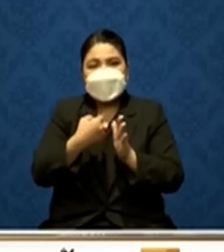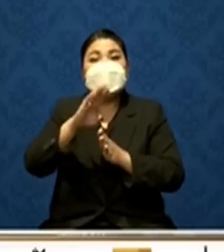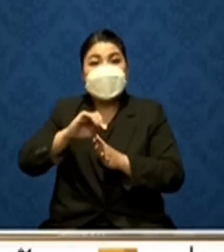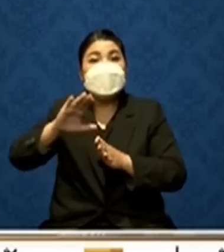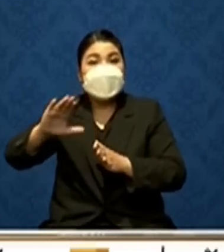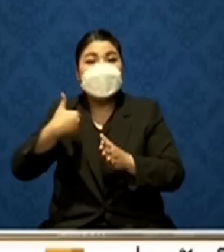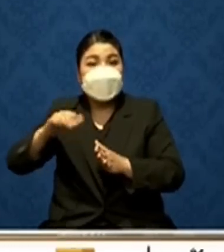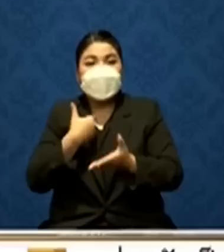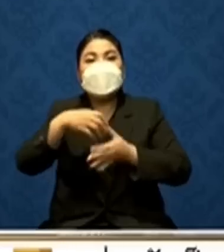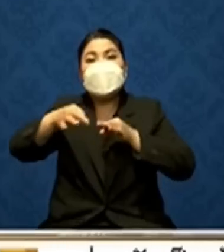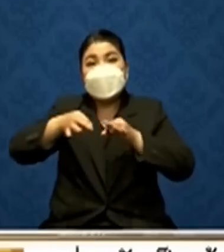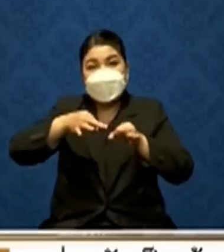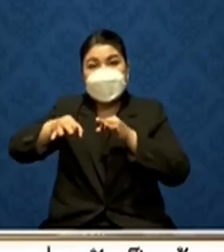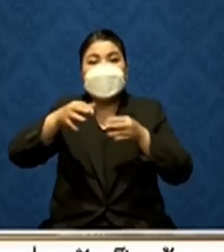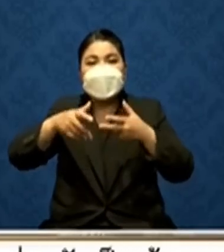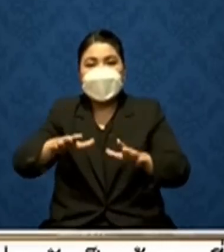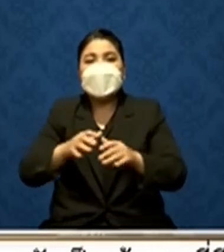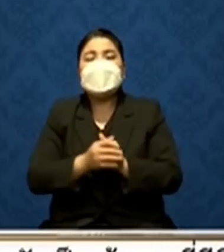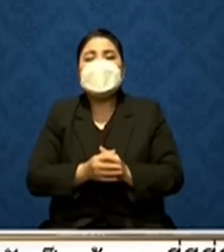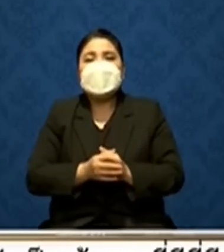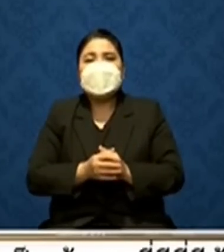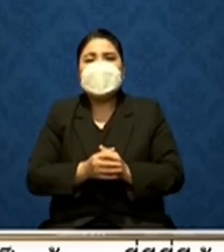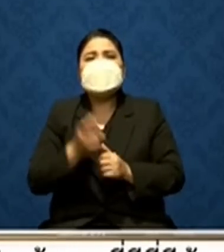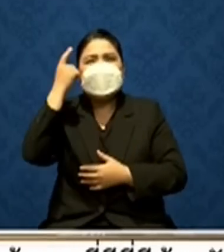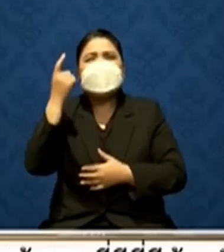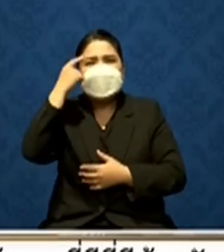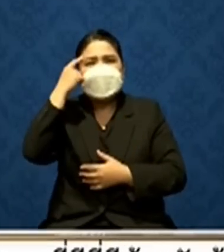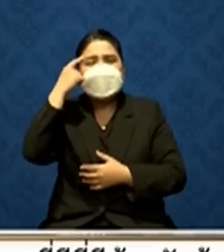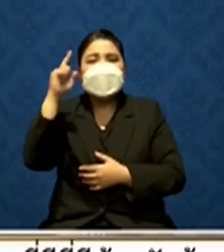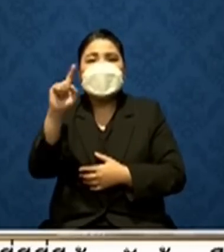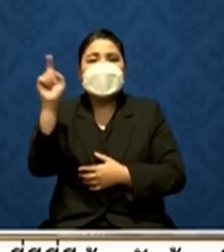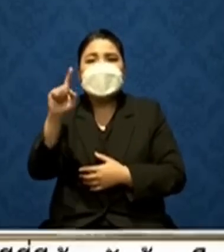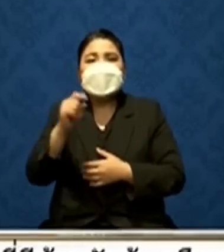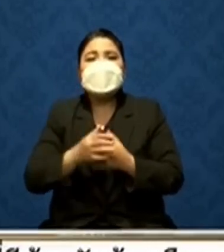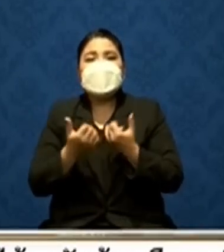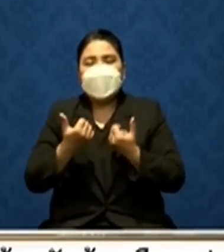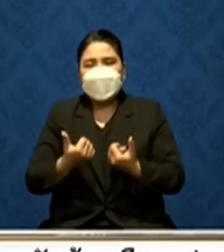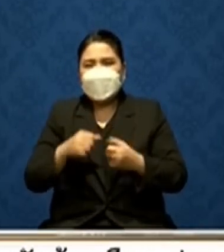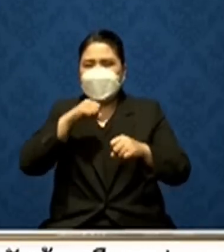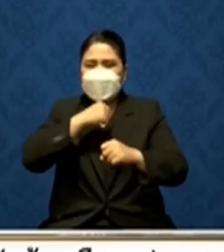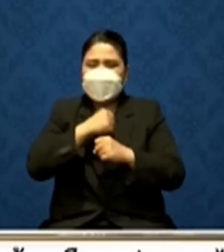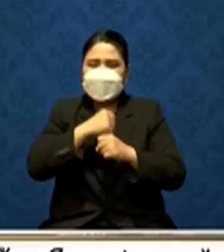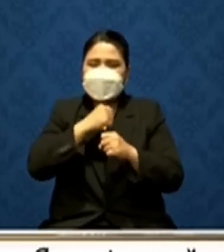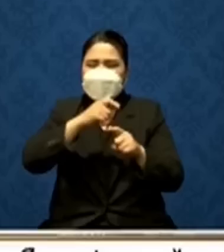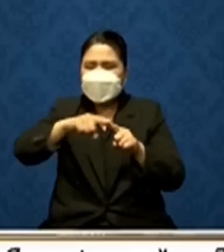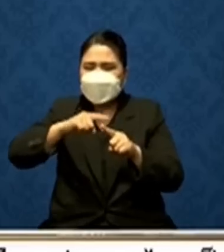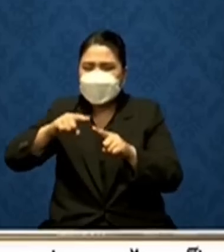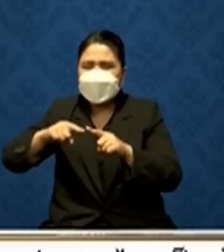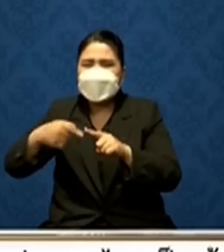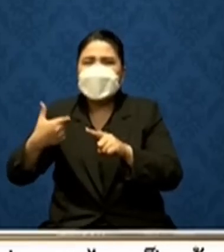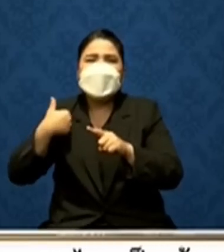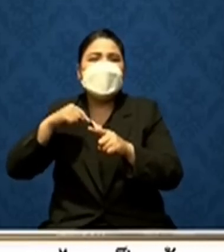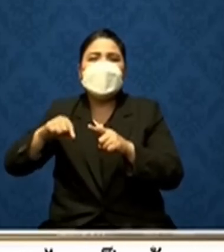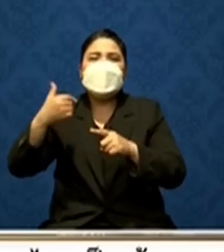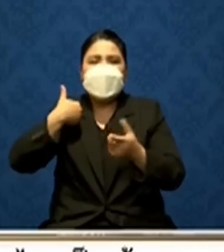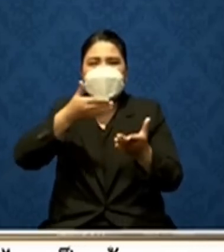ไปแล้วอ่ะหน้าจอบอกถึงความผิดพลาดบกพร่องความล้มเหลวโดย